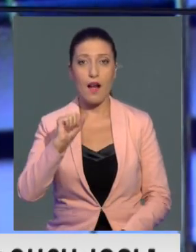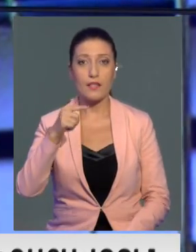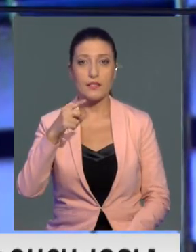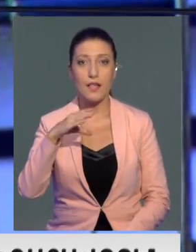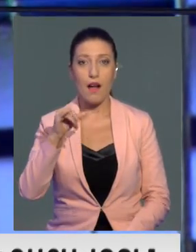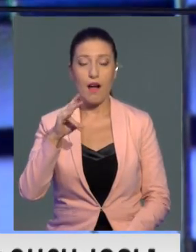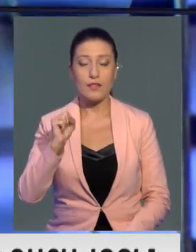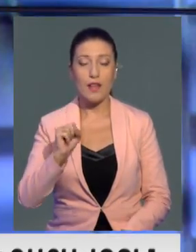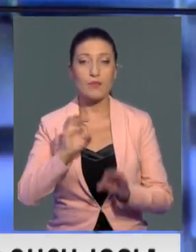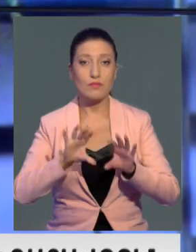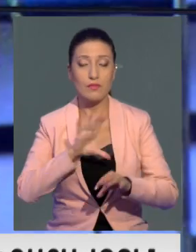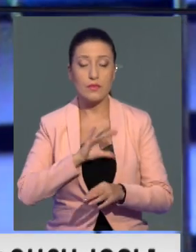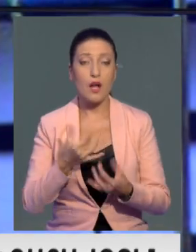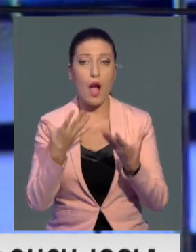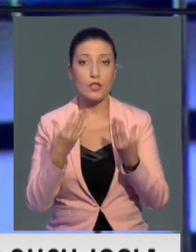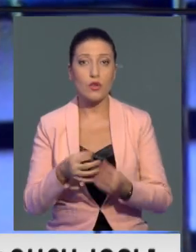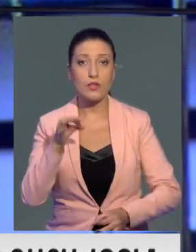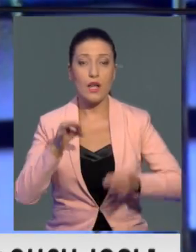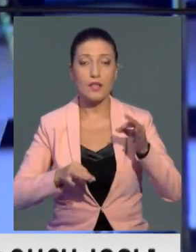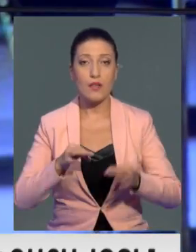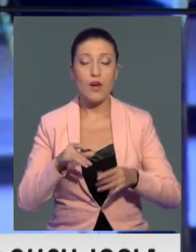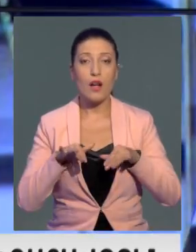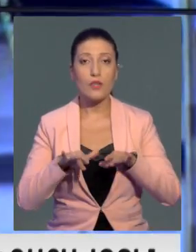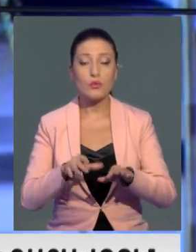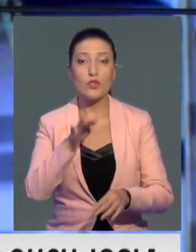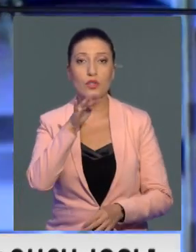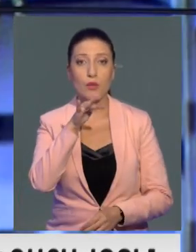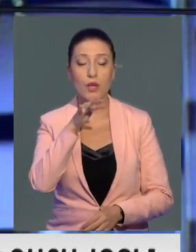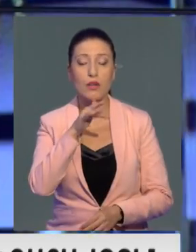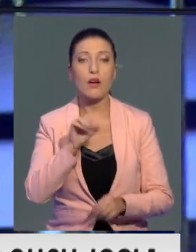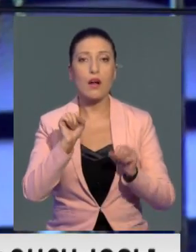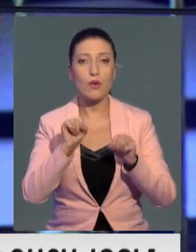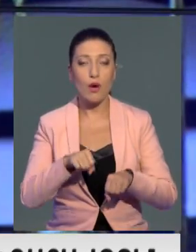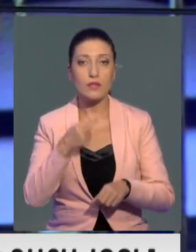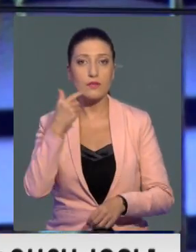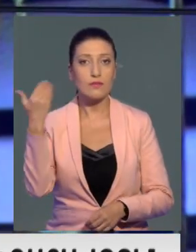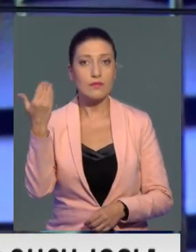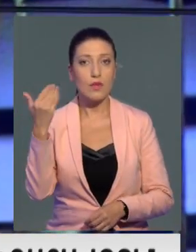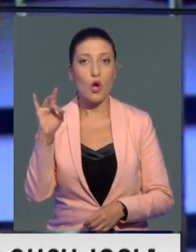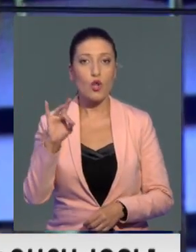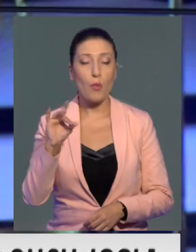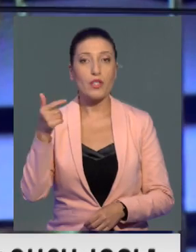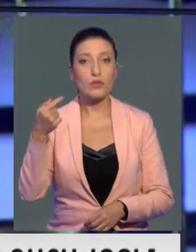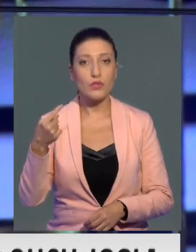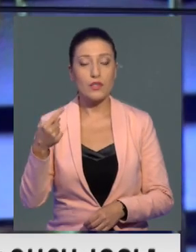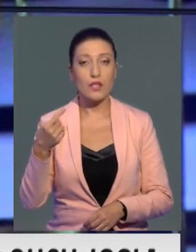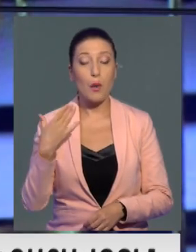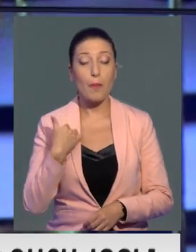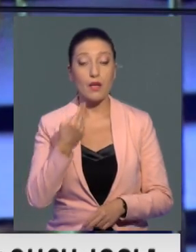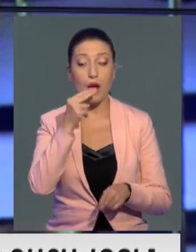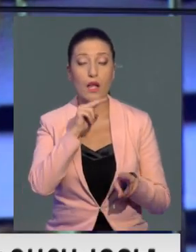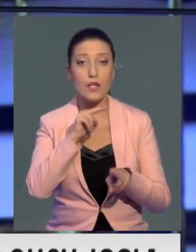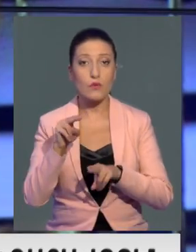Հայրապետյանը, ինչպես նա նշեց, այսօր արդեն դատավարության ընթացքում հասցրել է ելույթ ունենալ Ռոբերտ Քոչարյանը։ Մենք հետևում